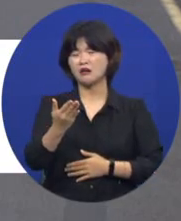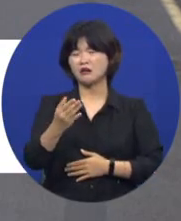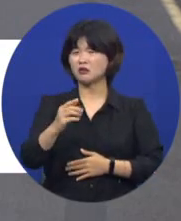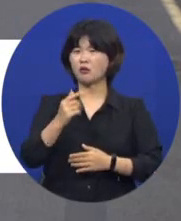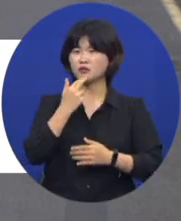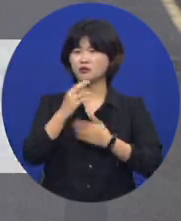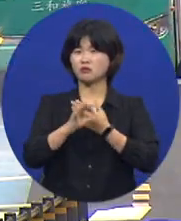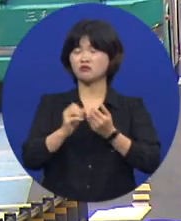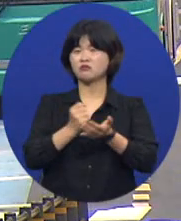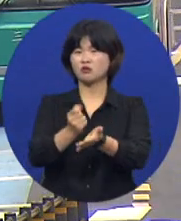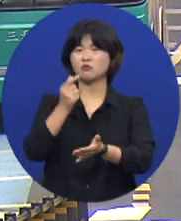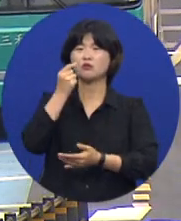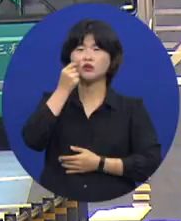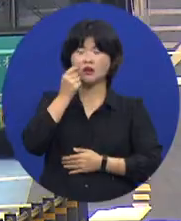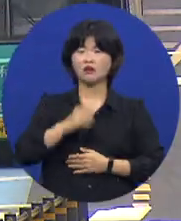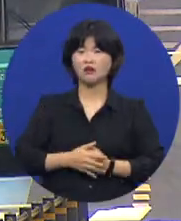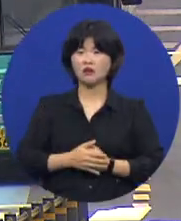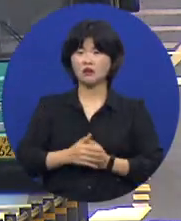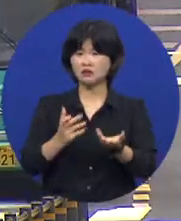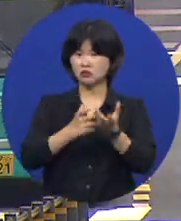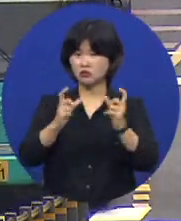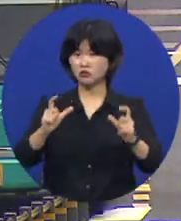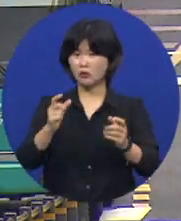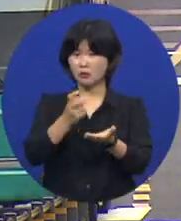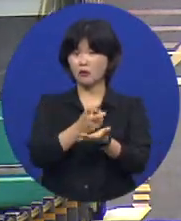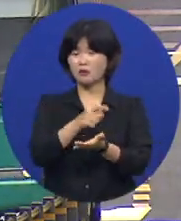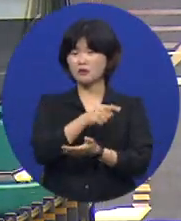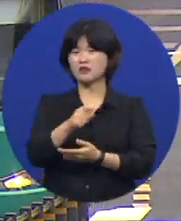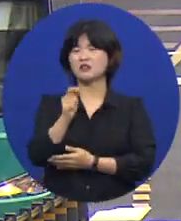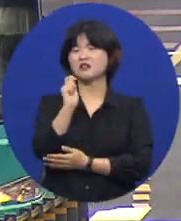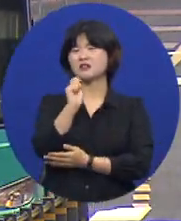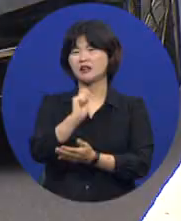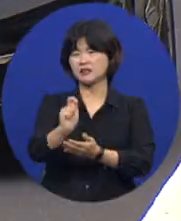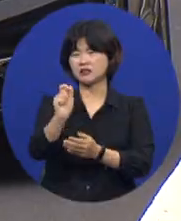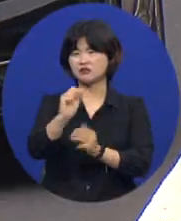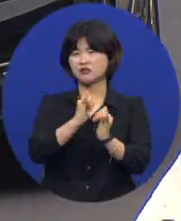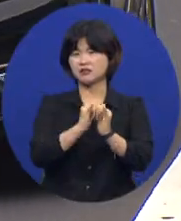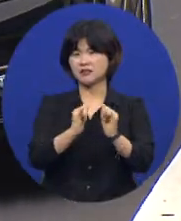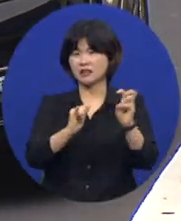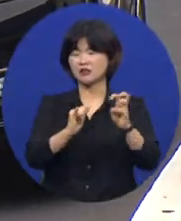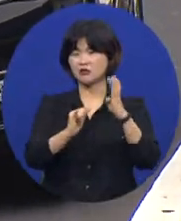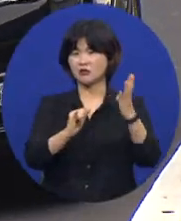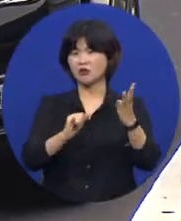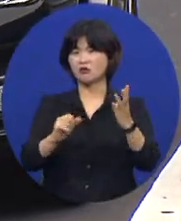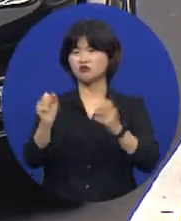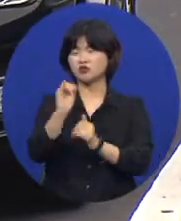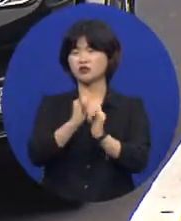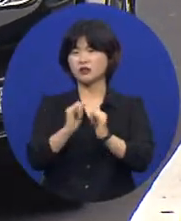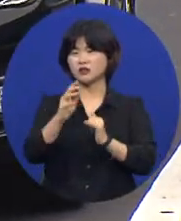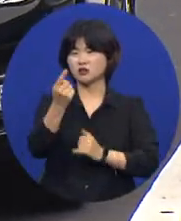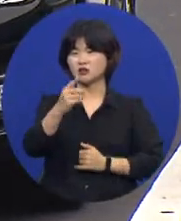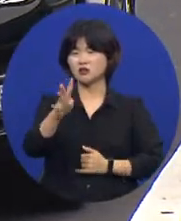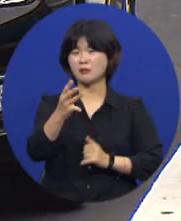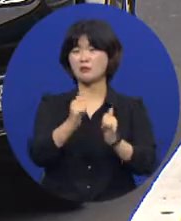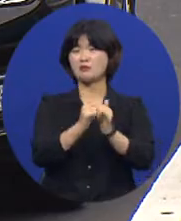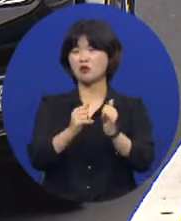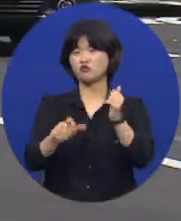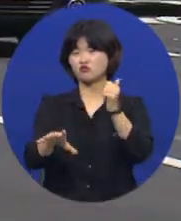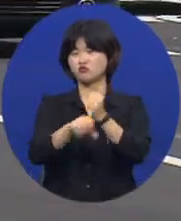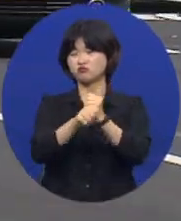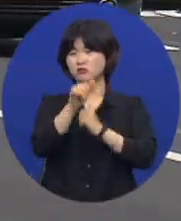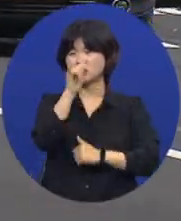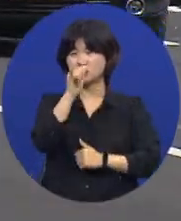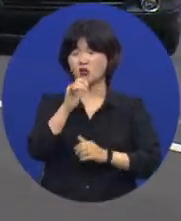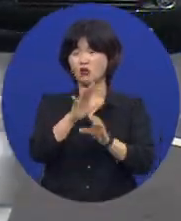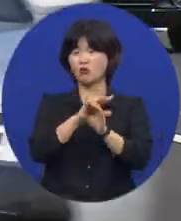그런 힐 등 제주지역 법인 택시 업체 34 곳에 소속된 택시기사는 1400여 명